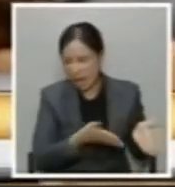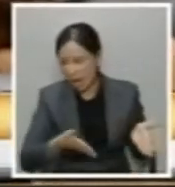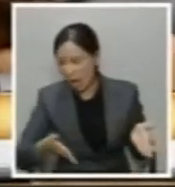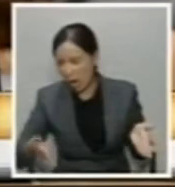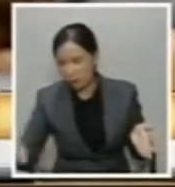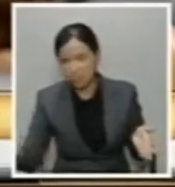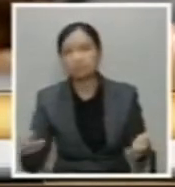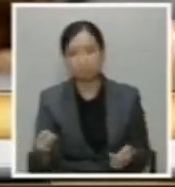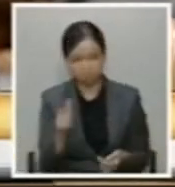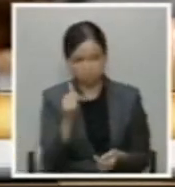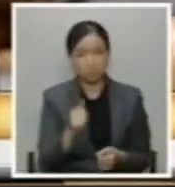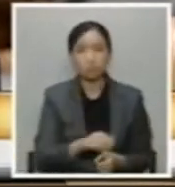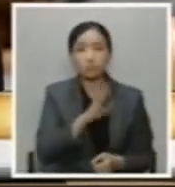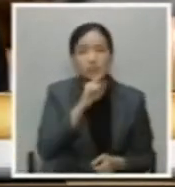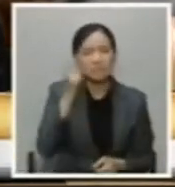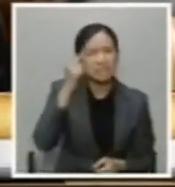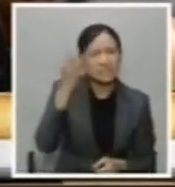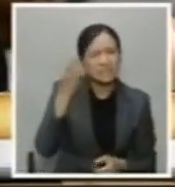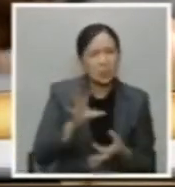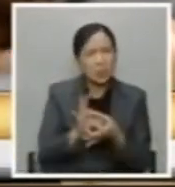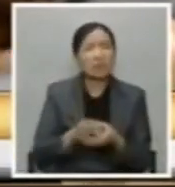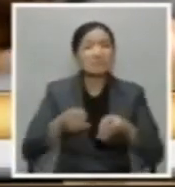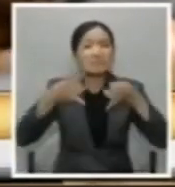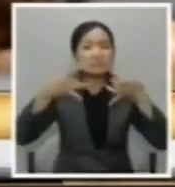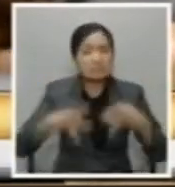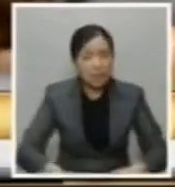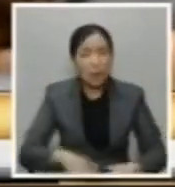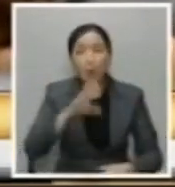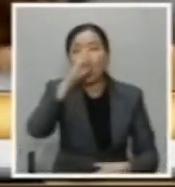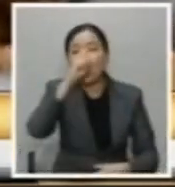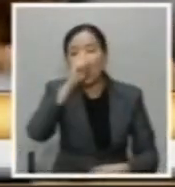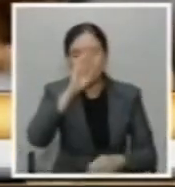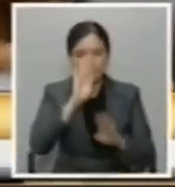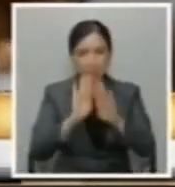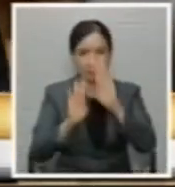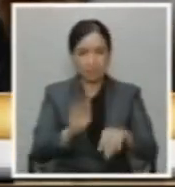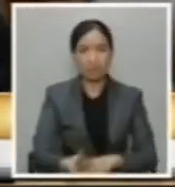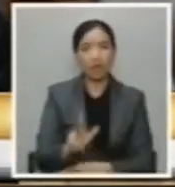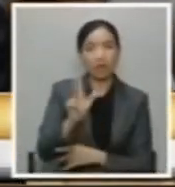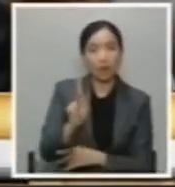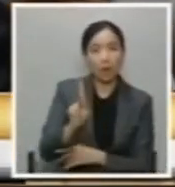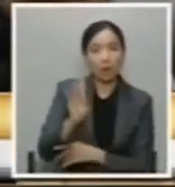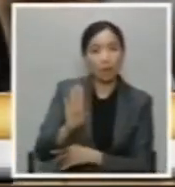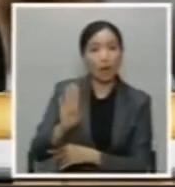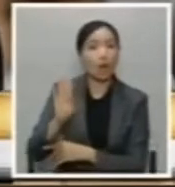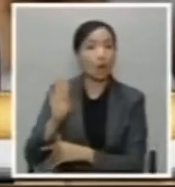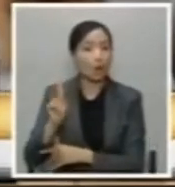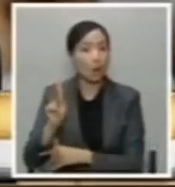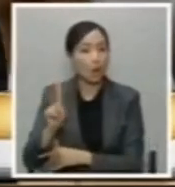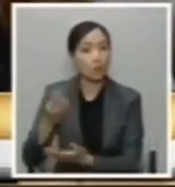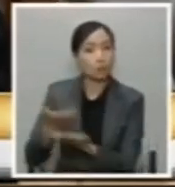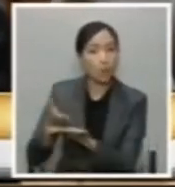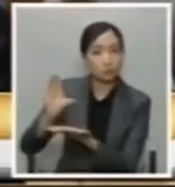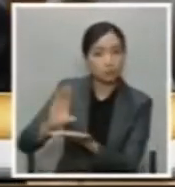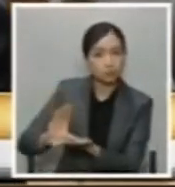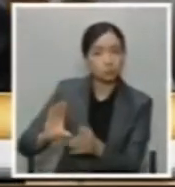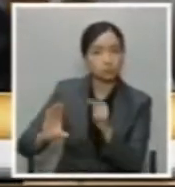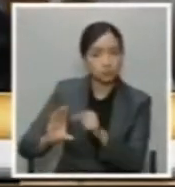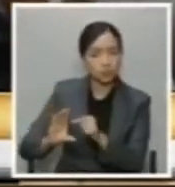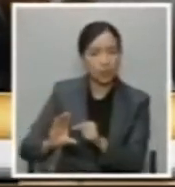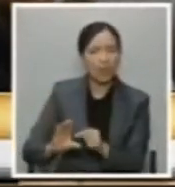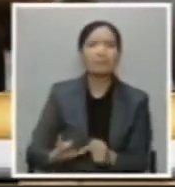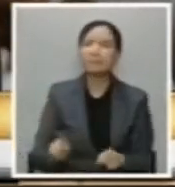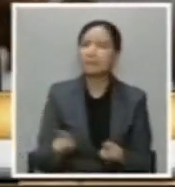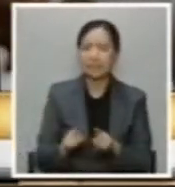แค่ไหนถ้ากังวลว่าเสี่ยงเกินไปนะครับขอลองเปรียบเทียบดูกับกบข.ซึ่งก็เป็นกองทุนบำน